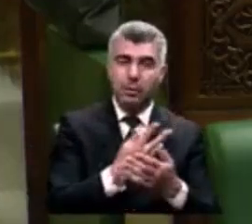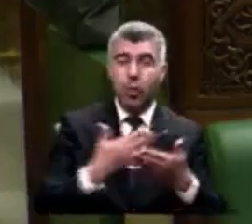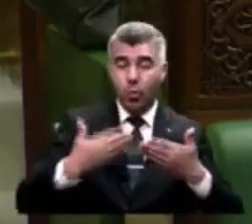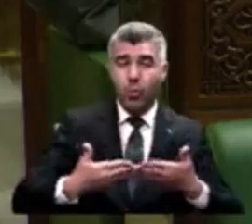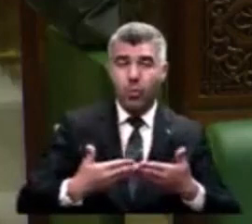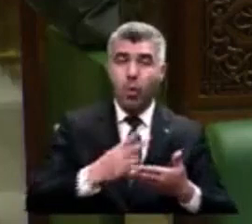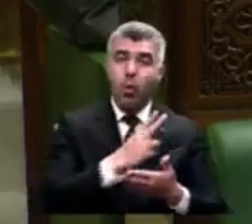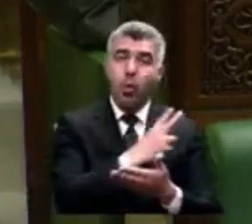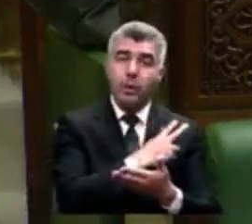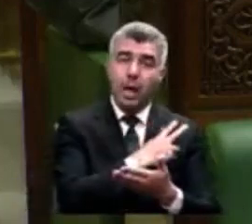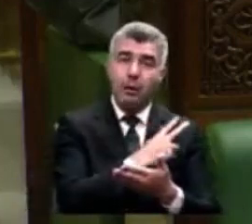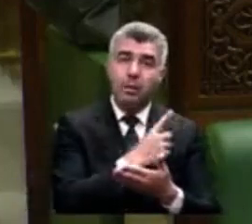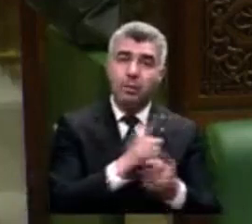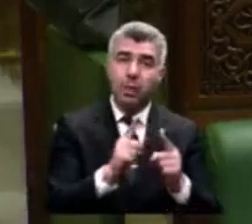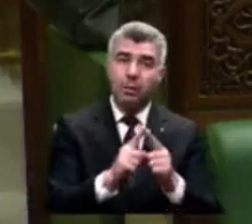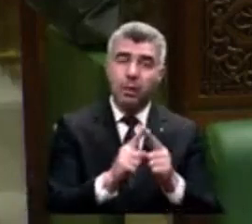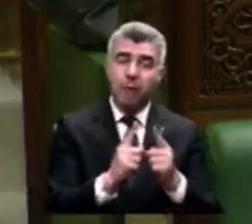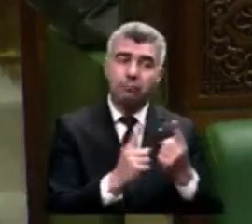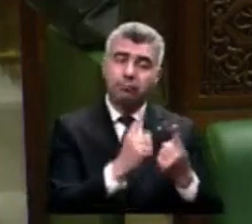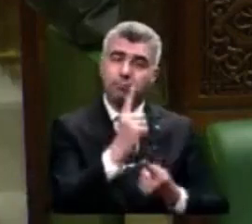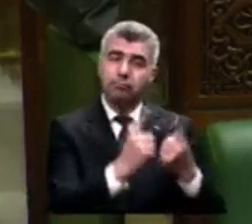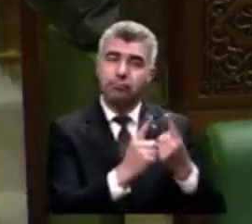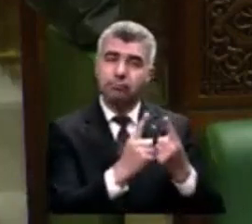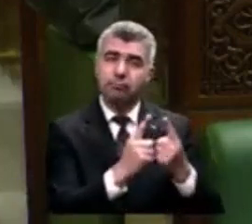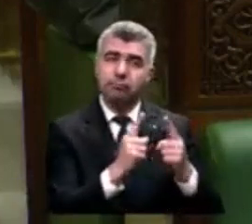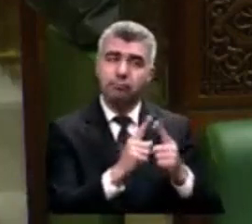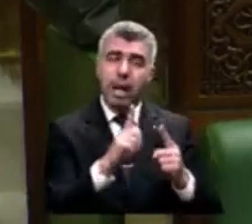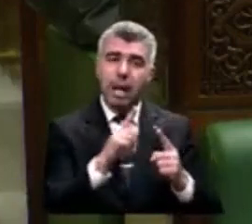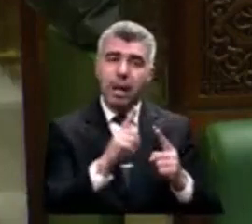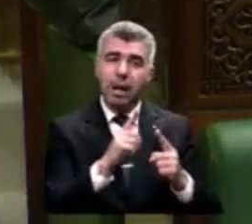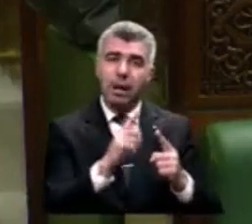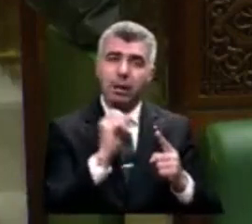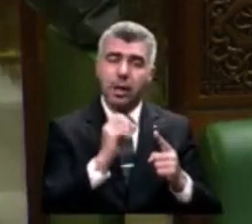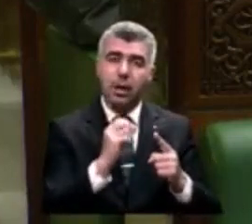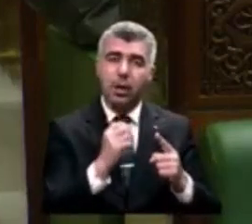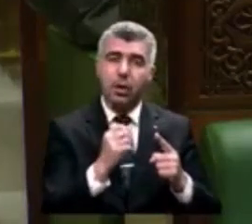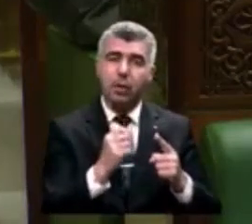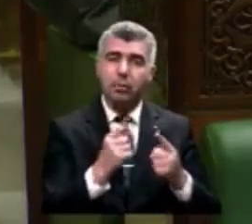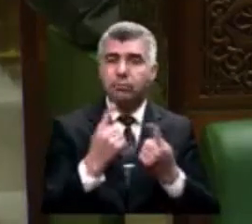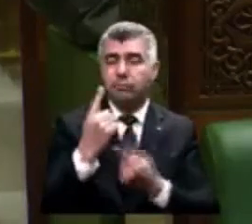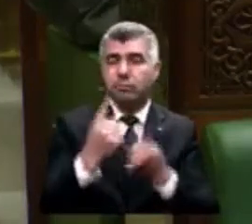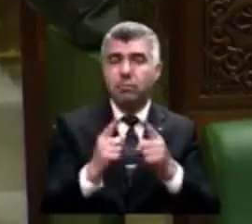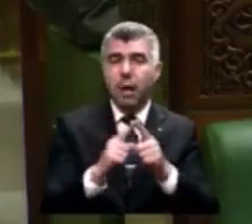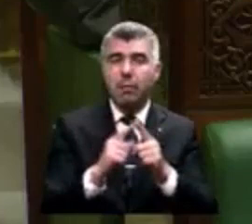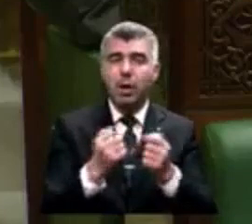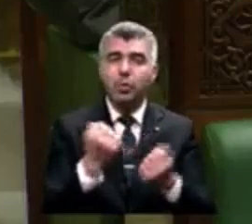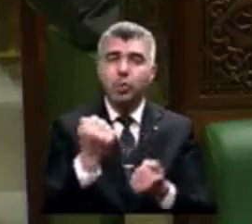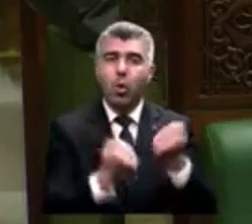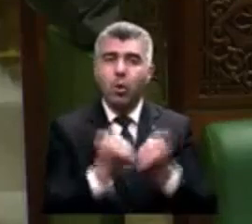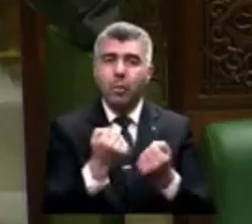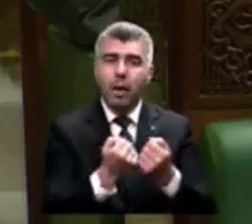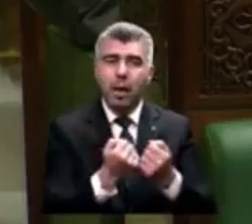بلادنا اصبح عرضه للتنمر. السياره المخرشه ديال المعلم،